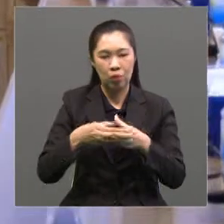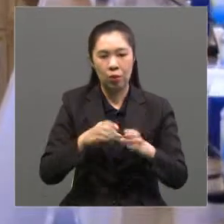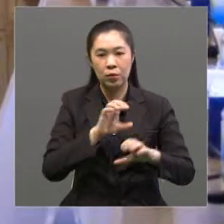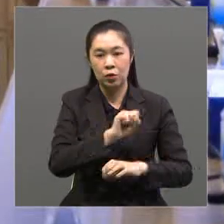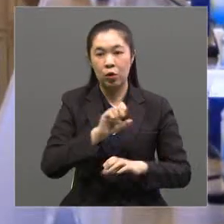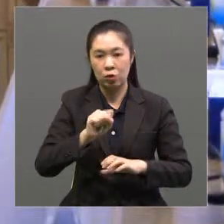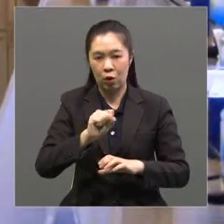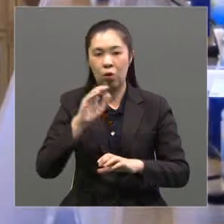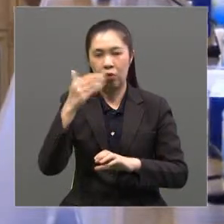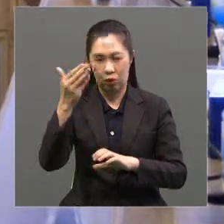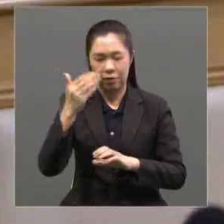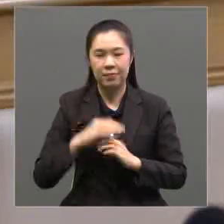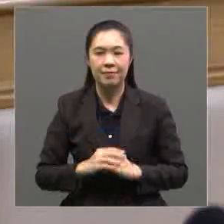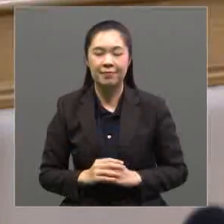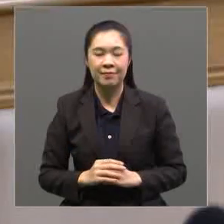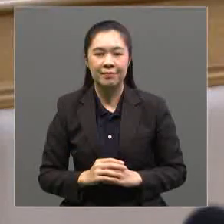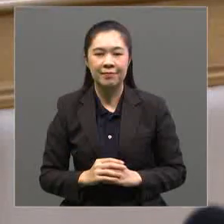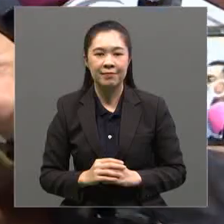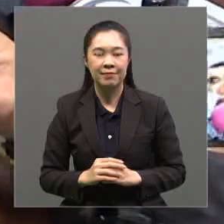ป็นทางการก่อน